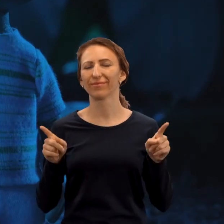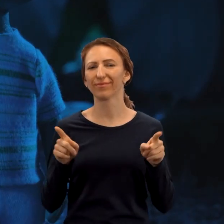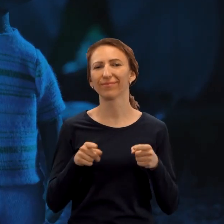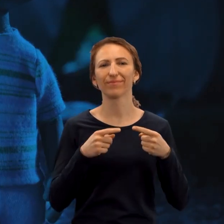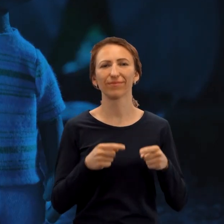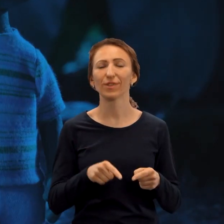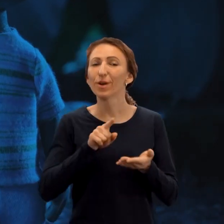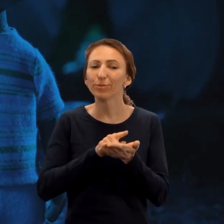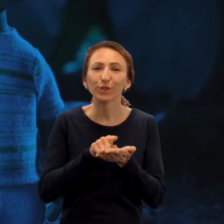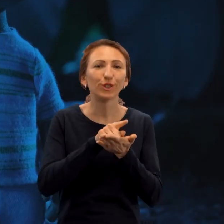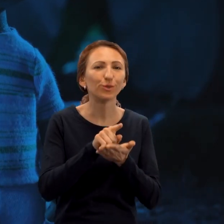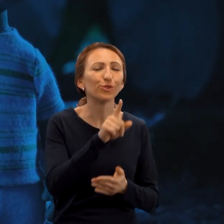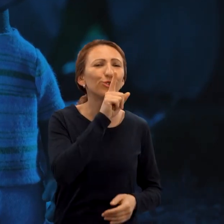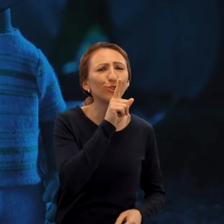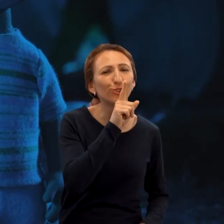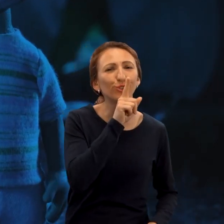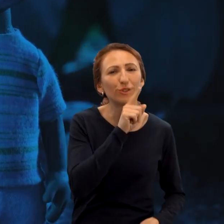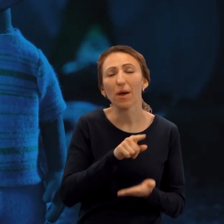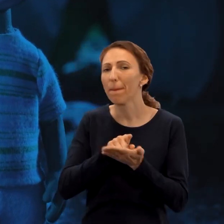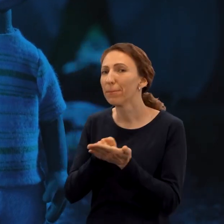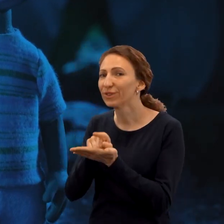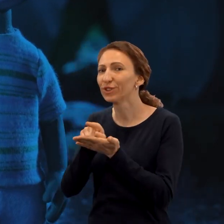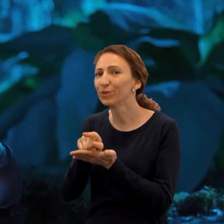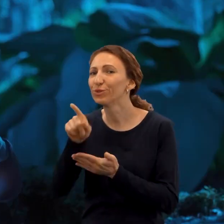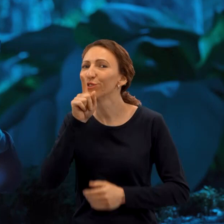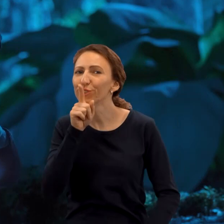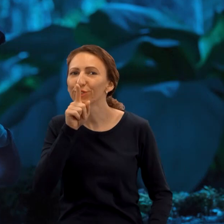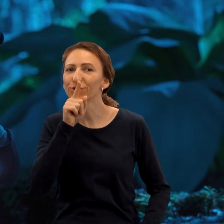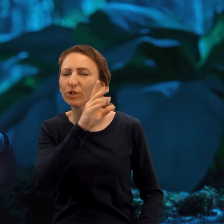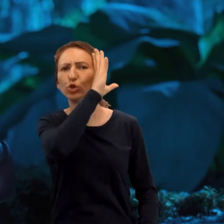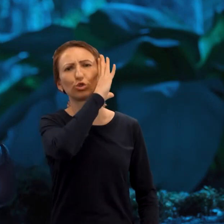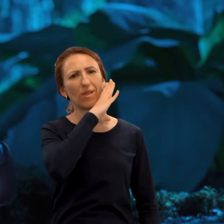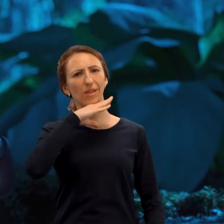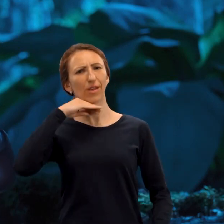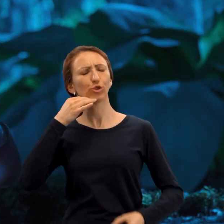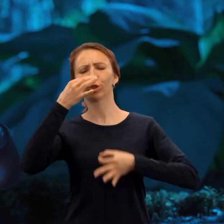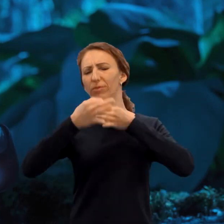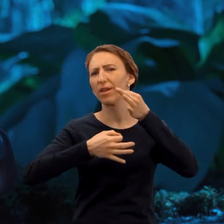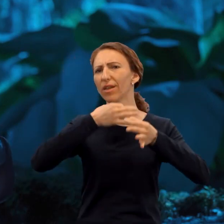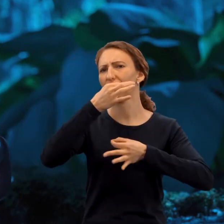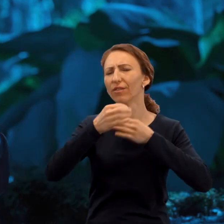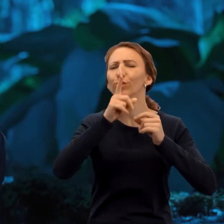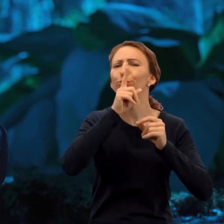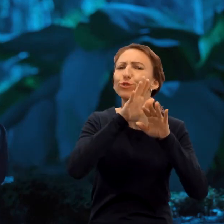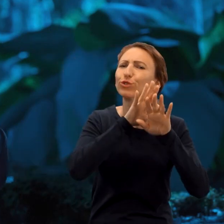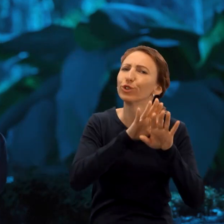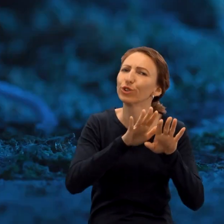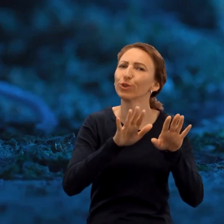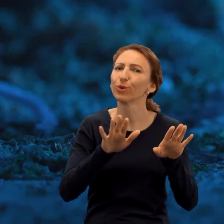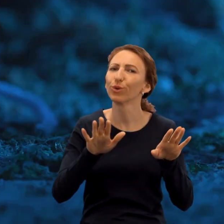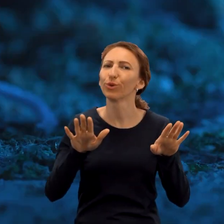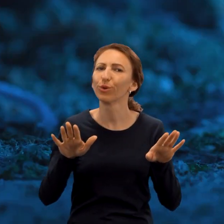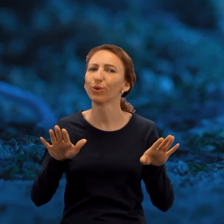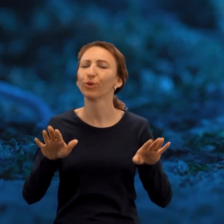Mysiu ci, mysiu ci Księżyc cicho śpiewa ci